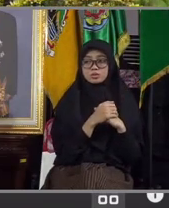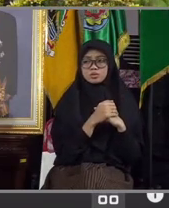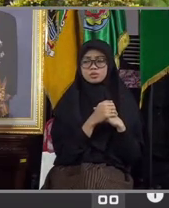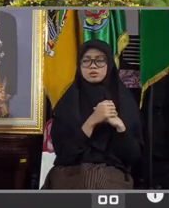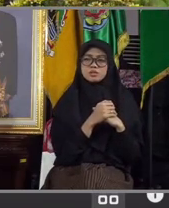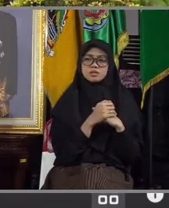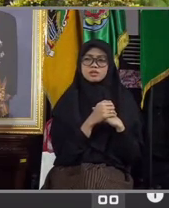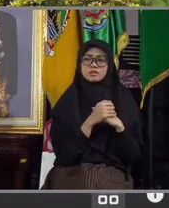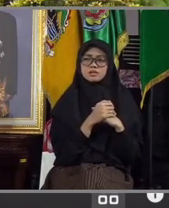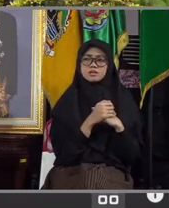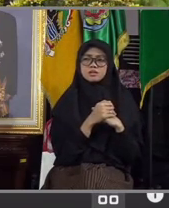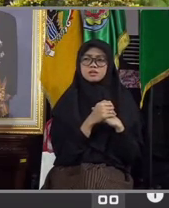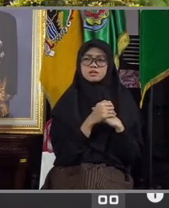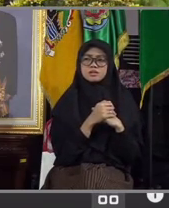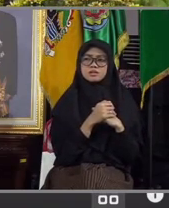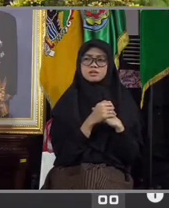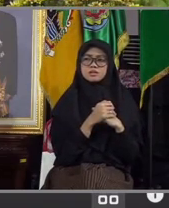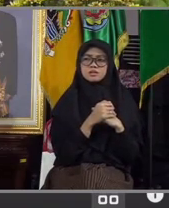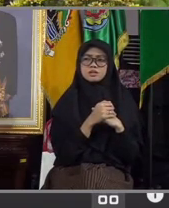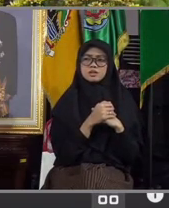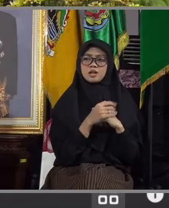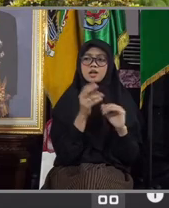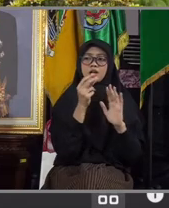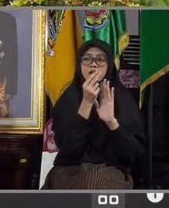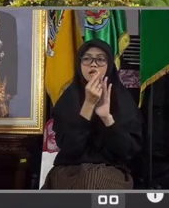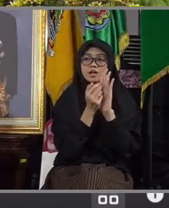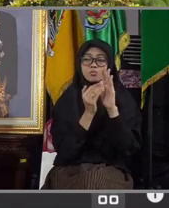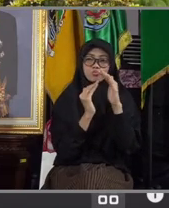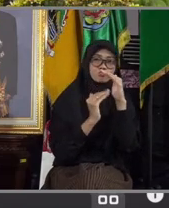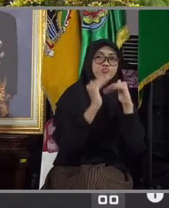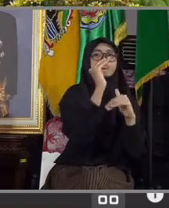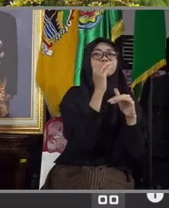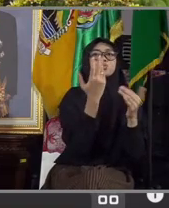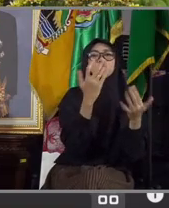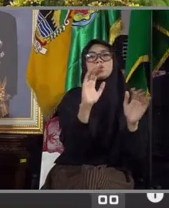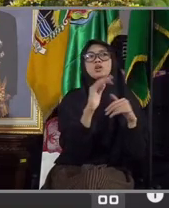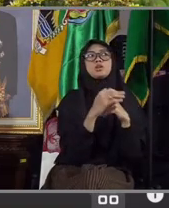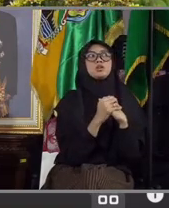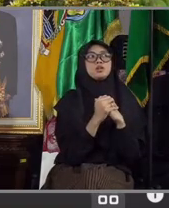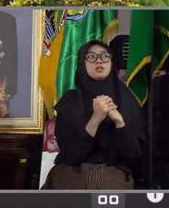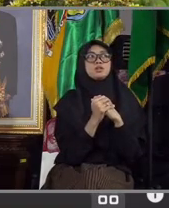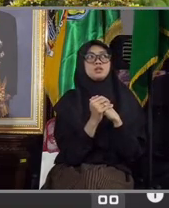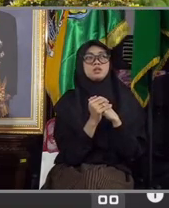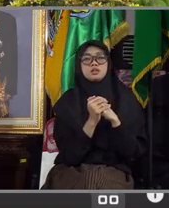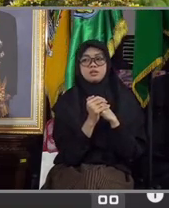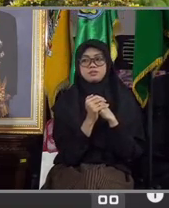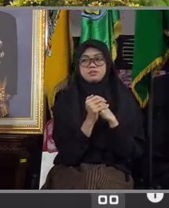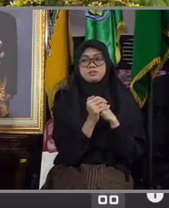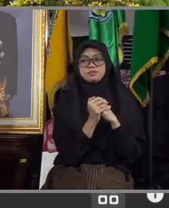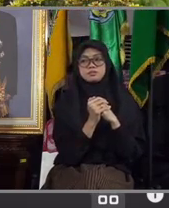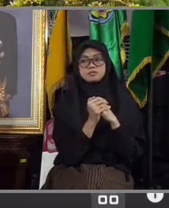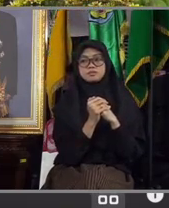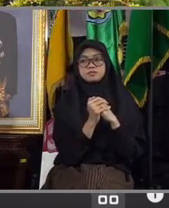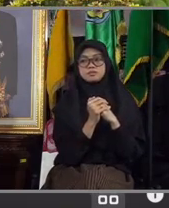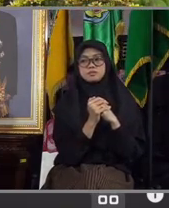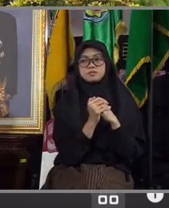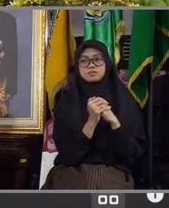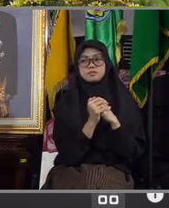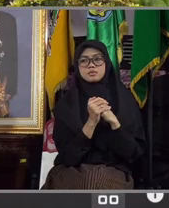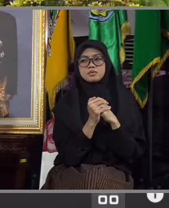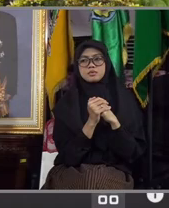Pak. Hah? Perekonomiannya semakin meningkat. Apa kuwi? Ya, keterkaitan